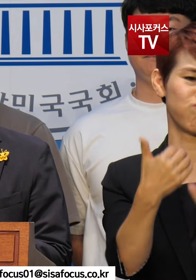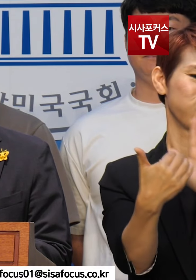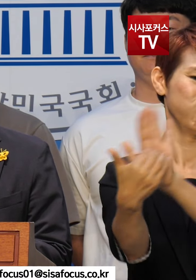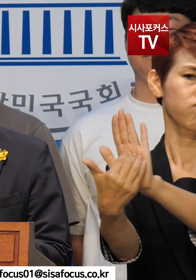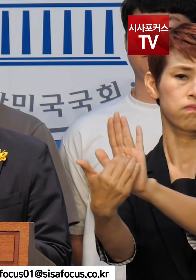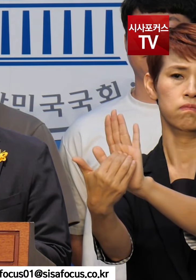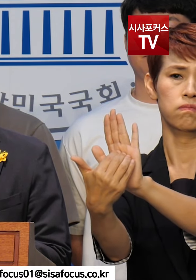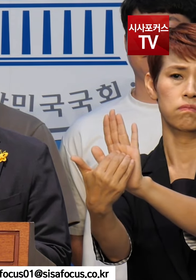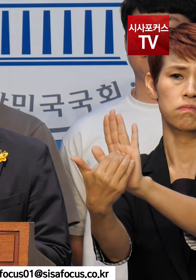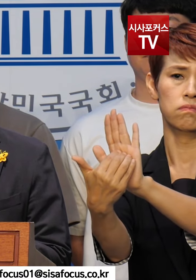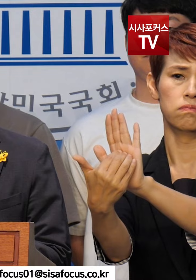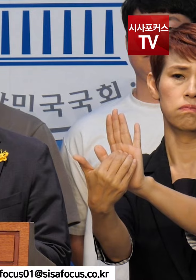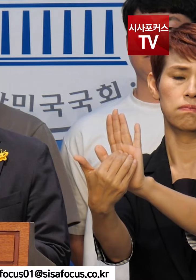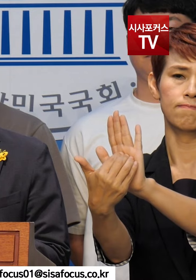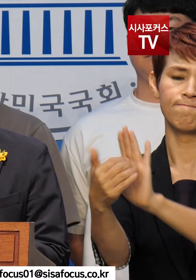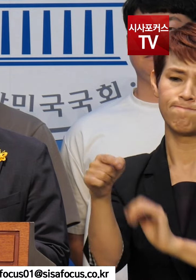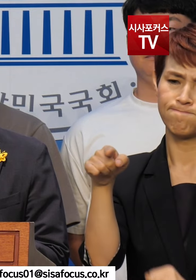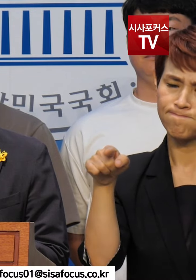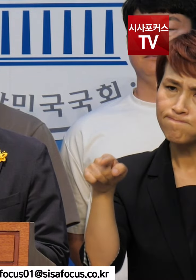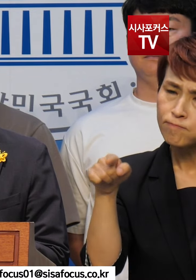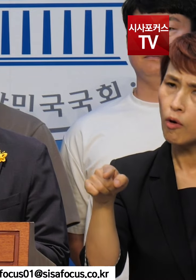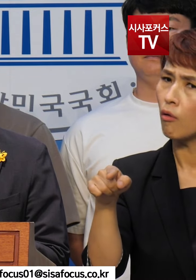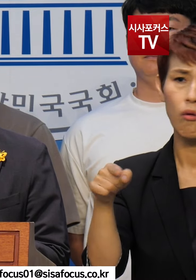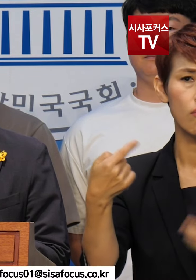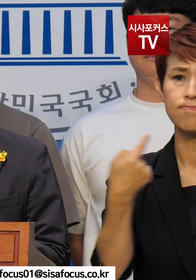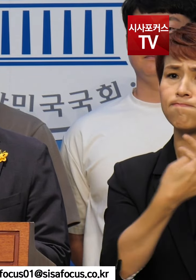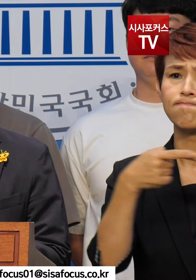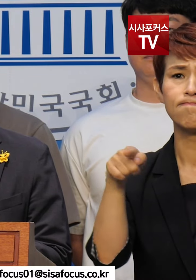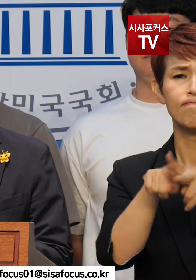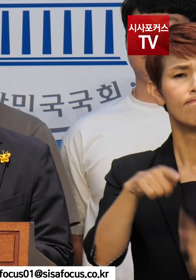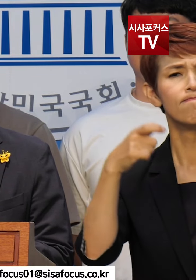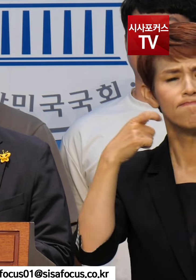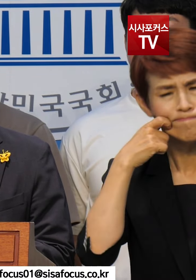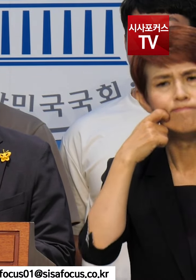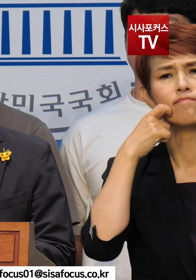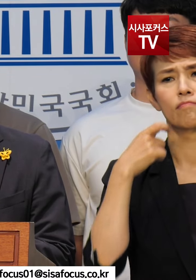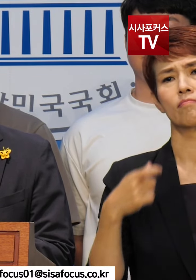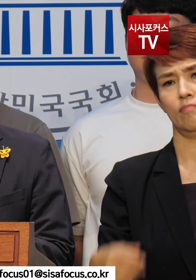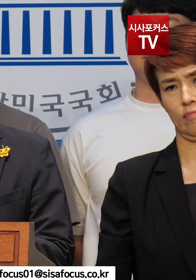않는 것에 대해서 이해할 수 없다고 말을 했습니다.